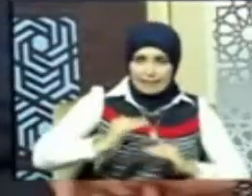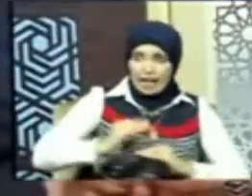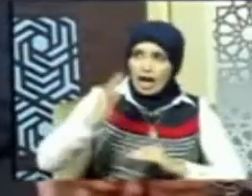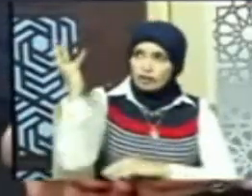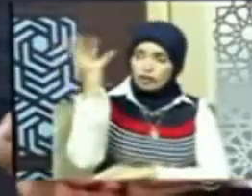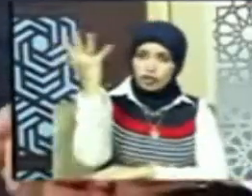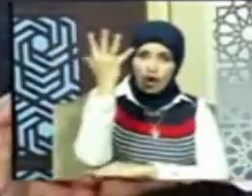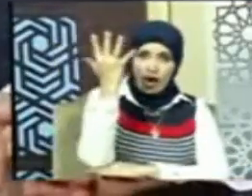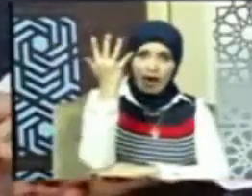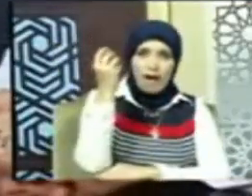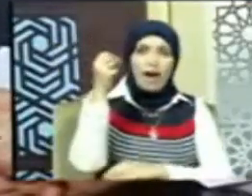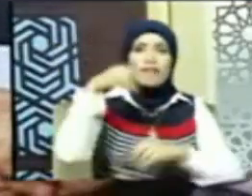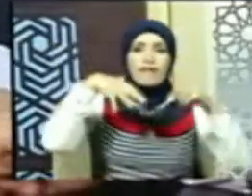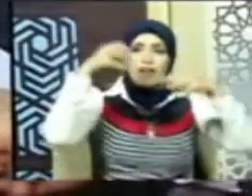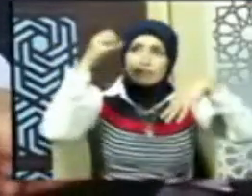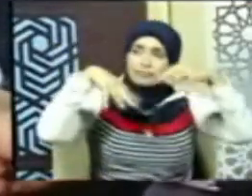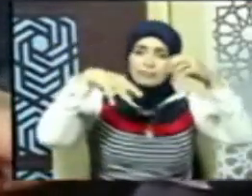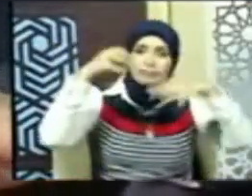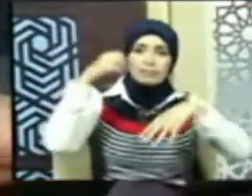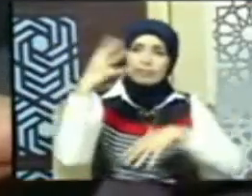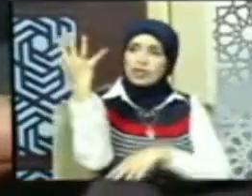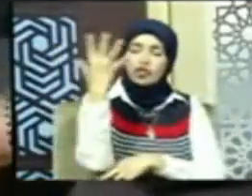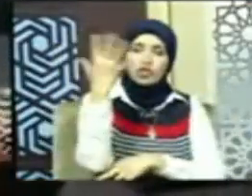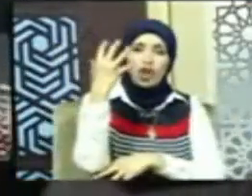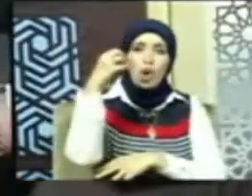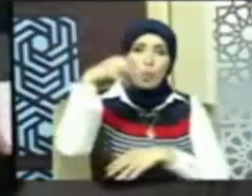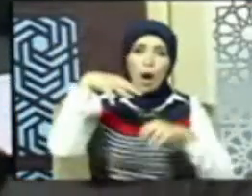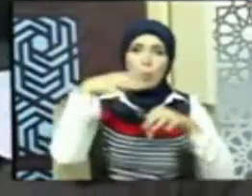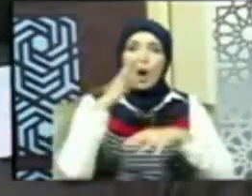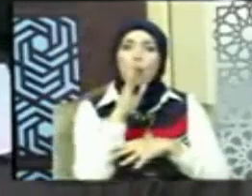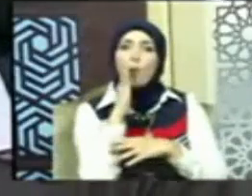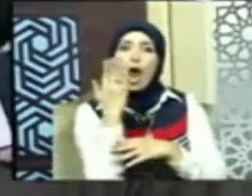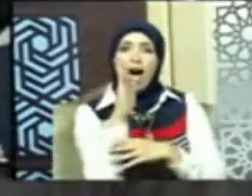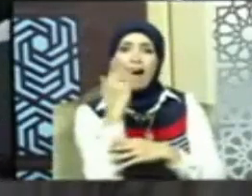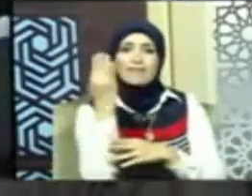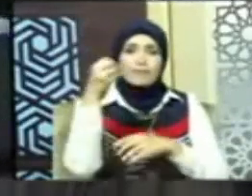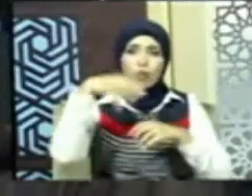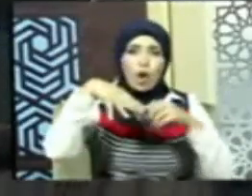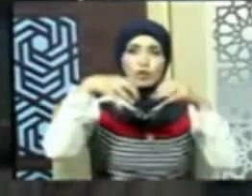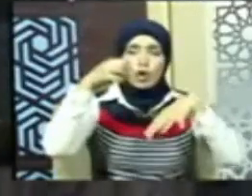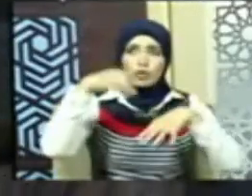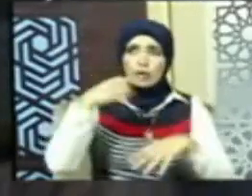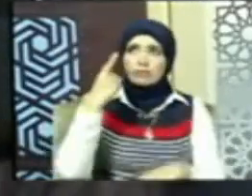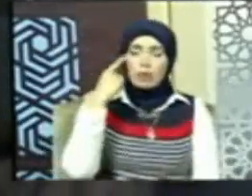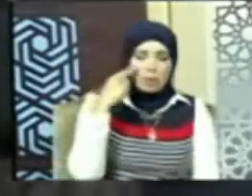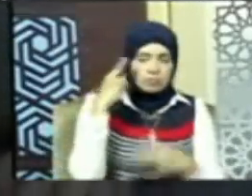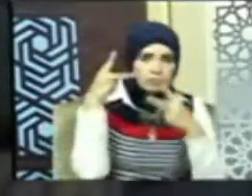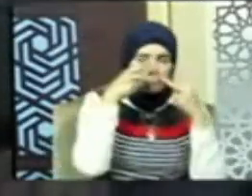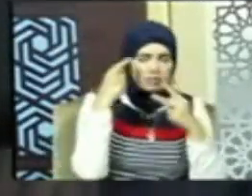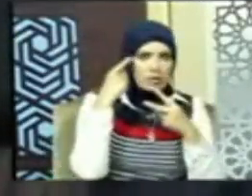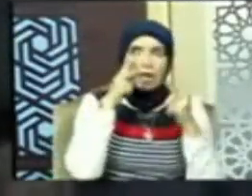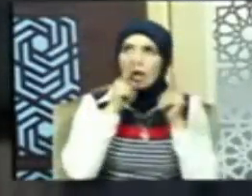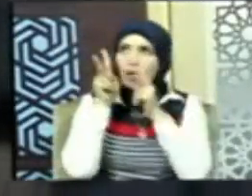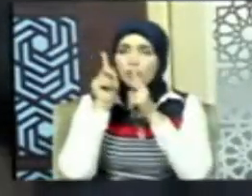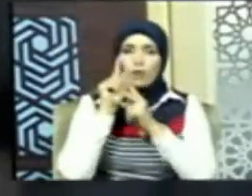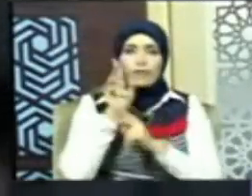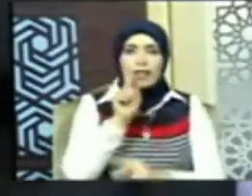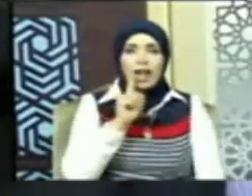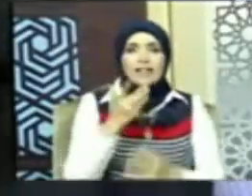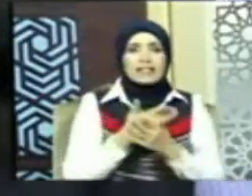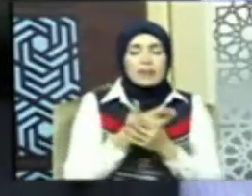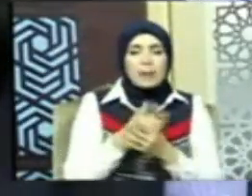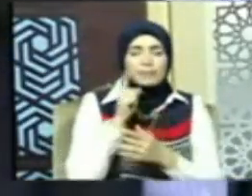الخريف وتتساقط آلاف الأوراق وأنت لا تنتبه أو تلتفت، لأن